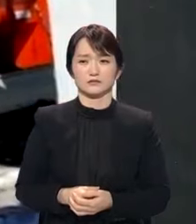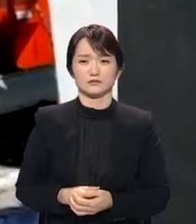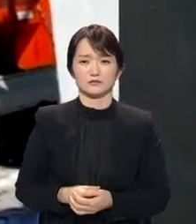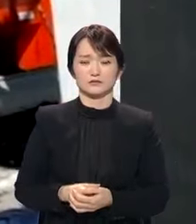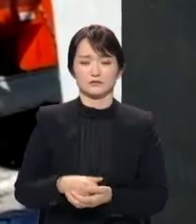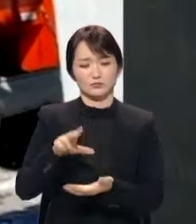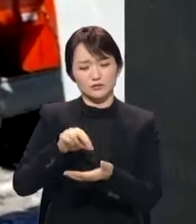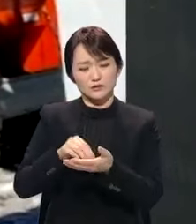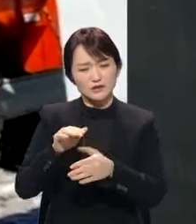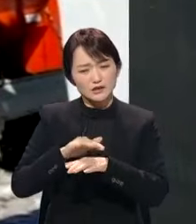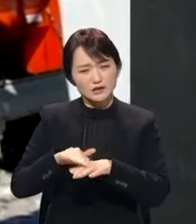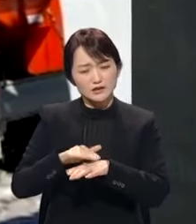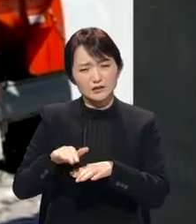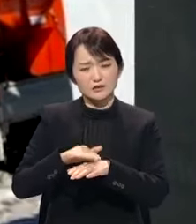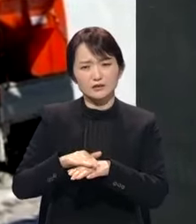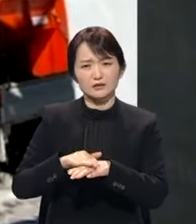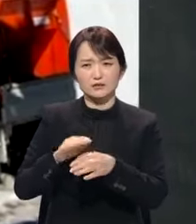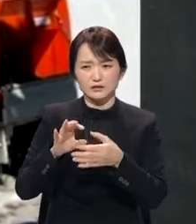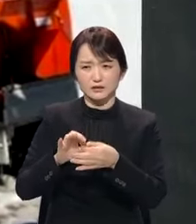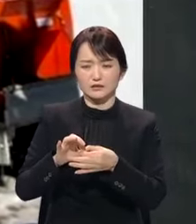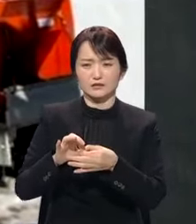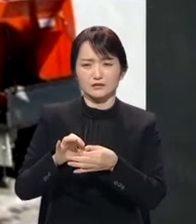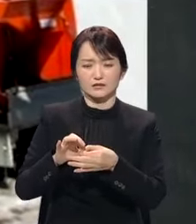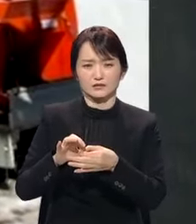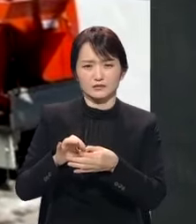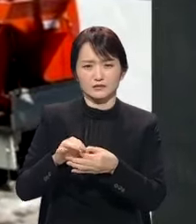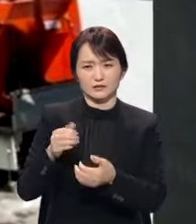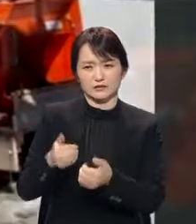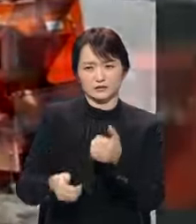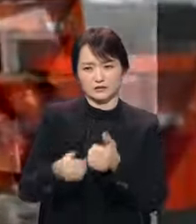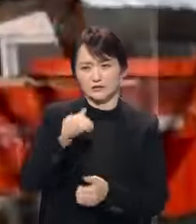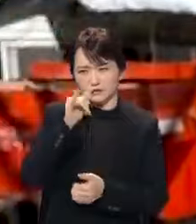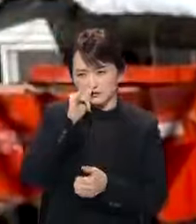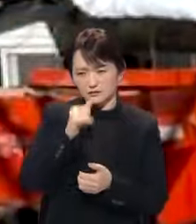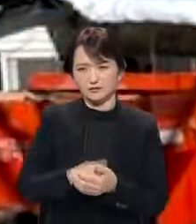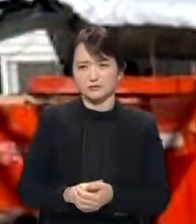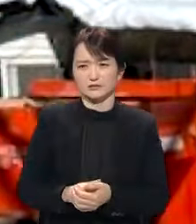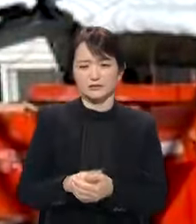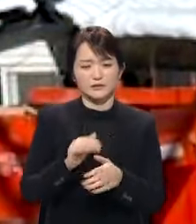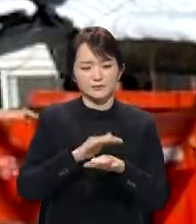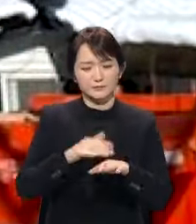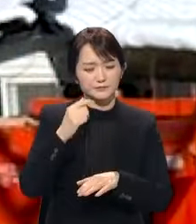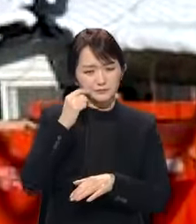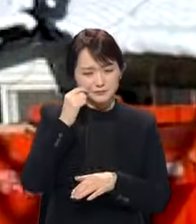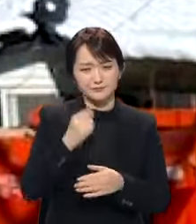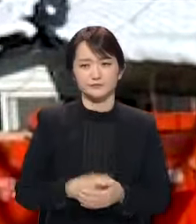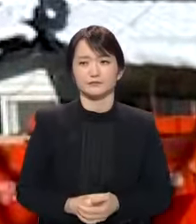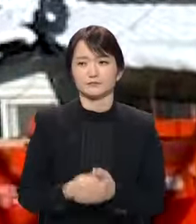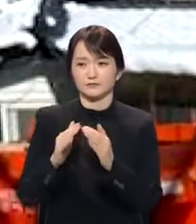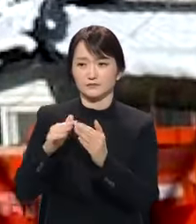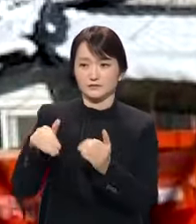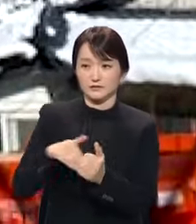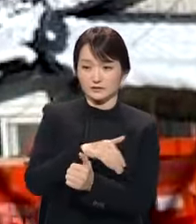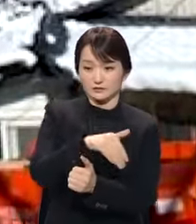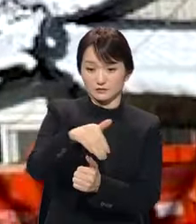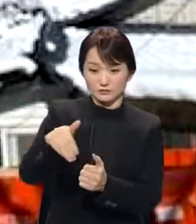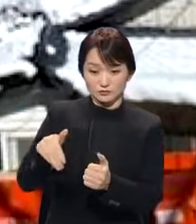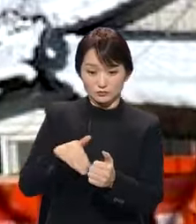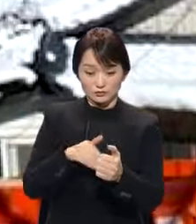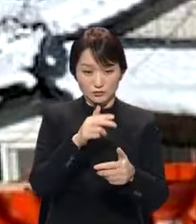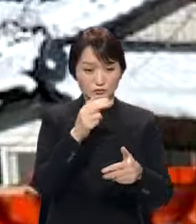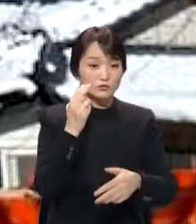해결이 안 돼서 처리할 수 없다 지자체로서는 뭐 이런 답을 이 통해 들었다고 합니다. 그런데 어쨌든 이번에는 집 주변 소나무가 결국 무너진